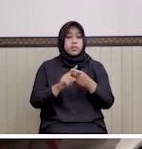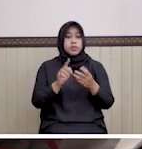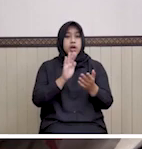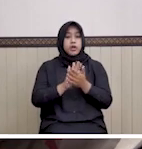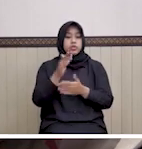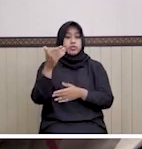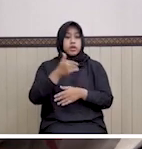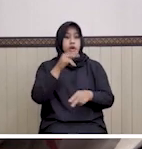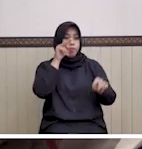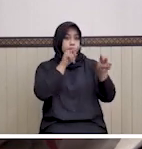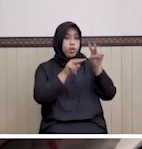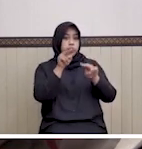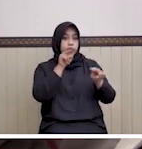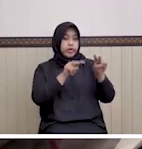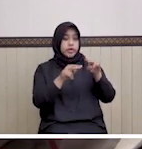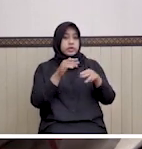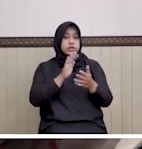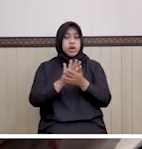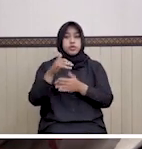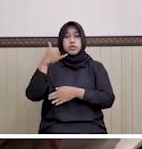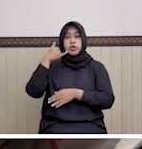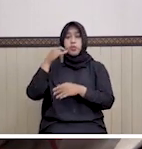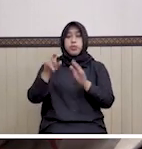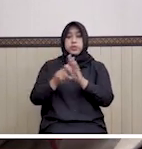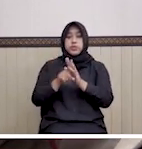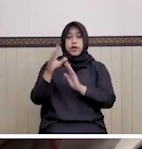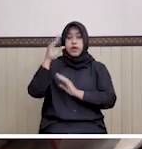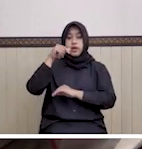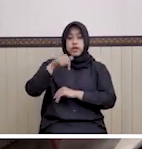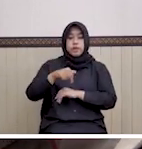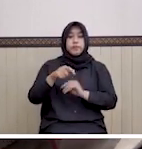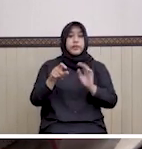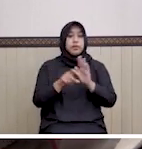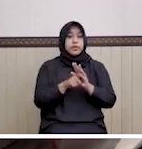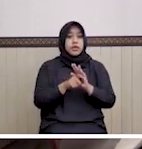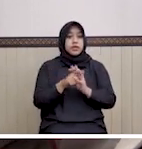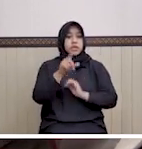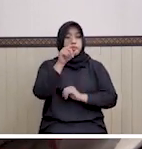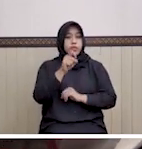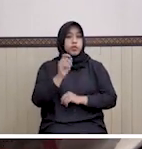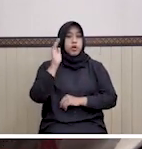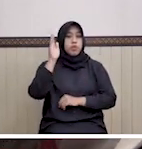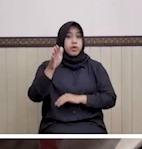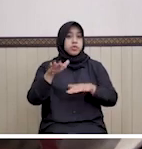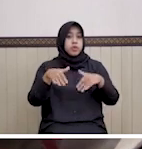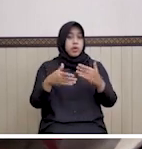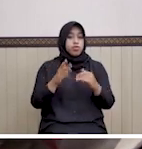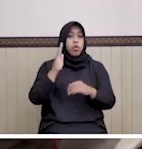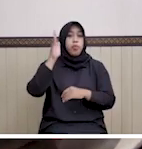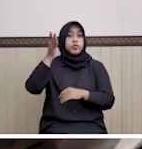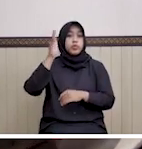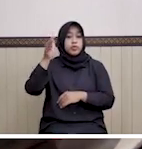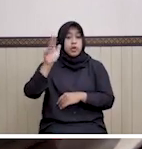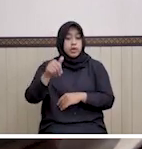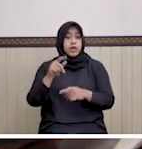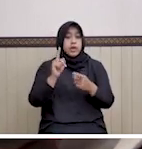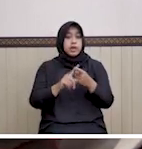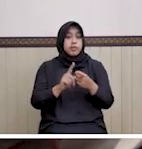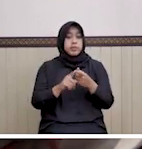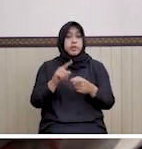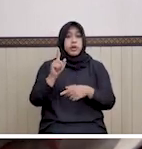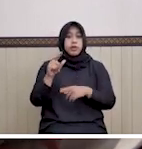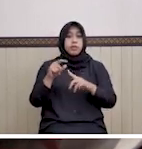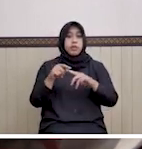itu pada saat saya telepon misalnya hari ini misalnya itu dibutuhkan besok atau lusa temen-temen